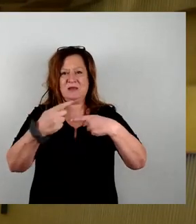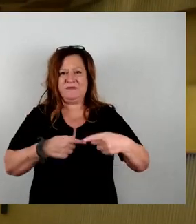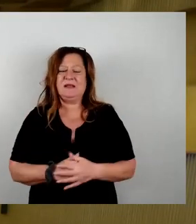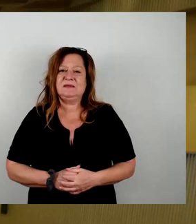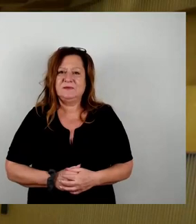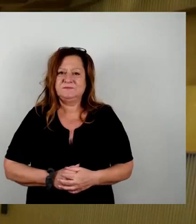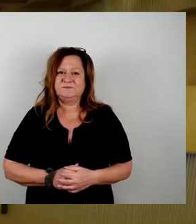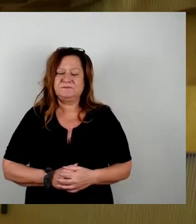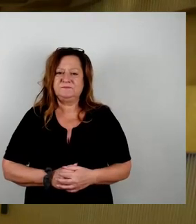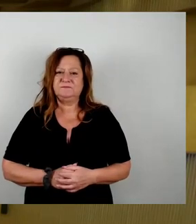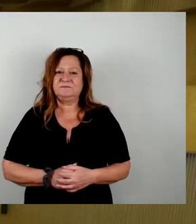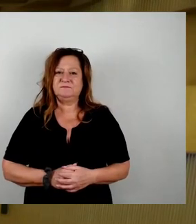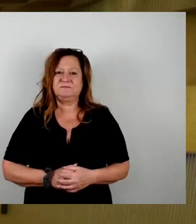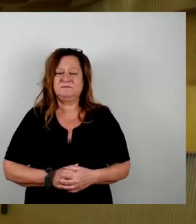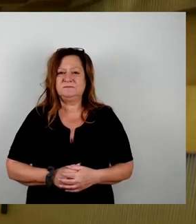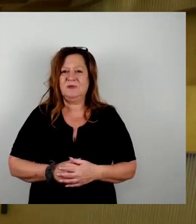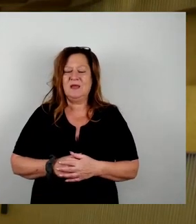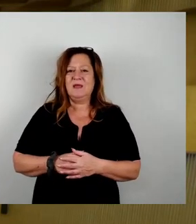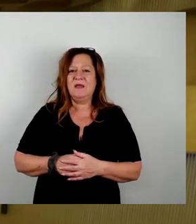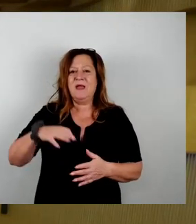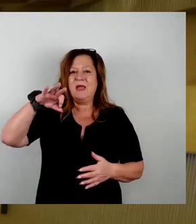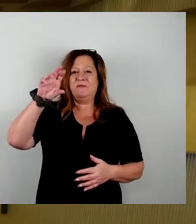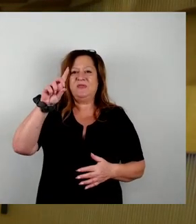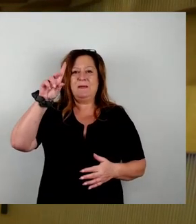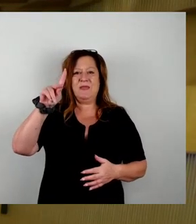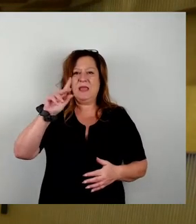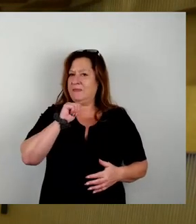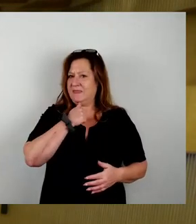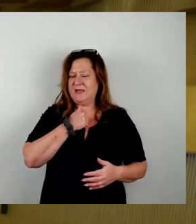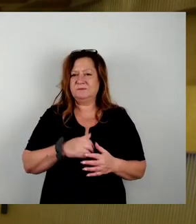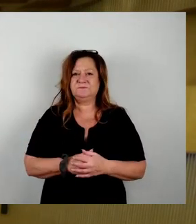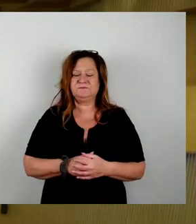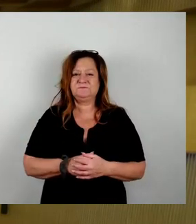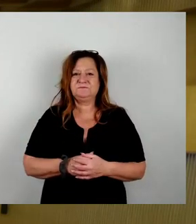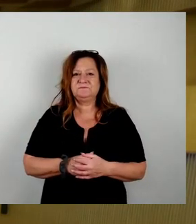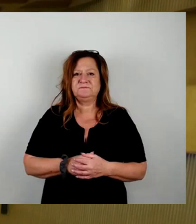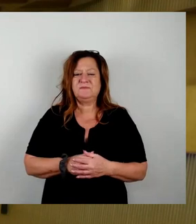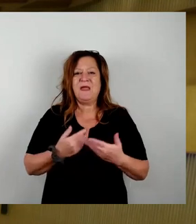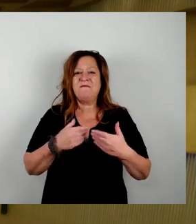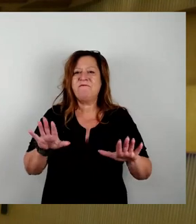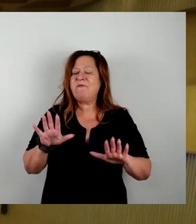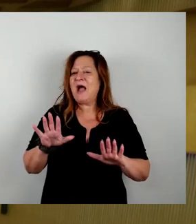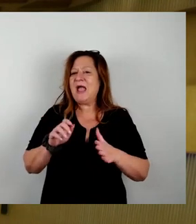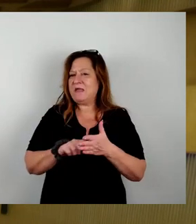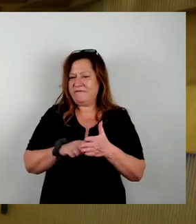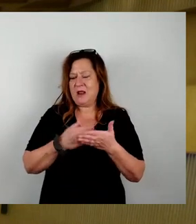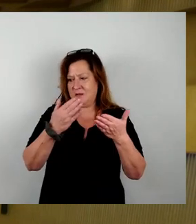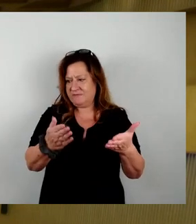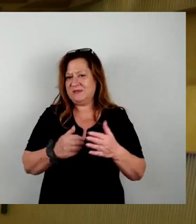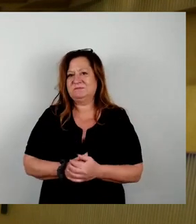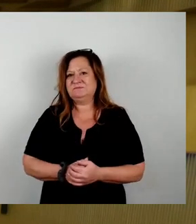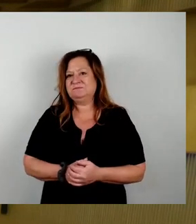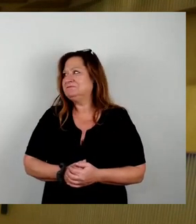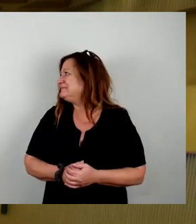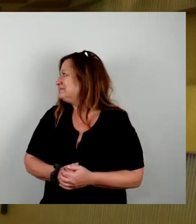So, wird FDP das Wort gewünscht? Nein? Freie Wähler, freie Bürger, bitte schön, Herr Nitsche.